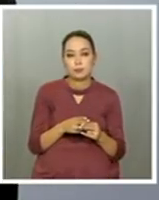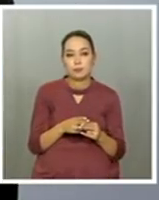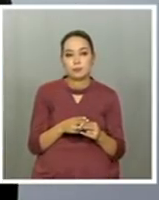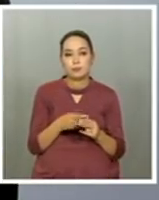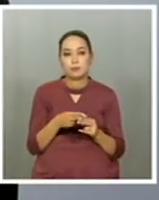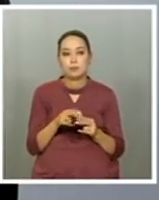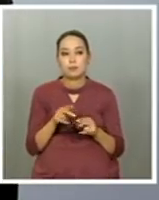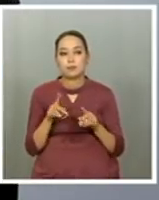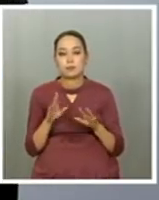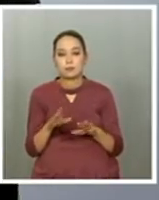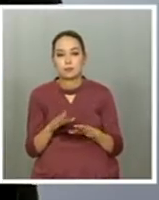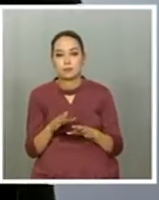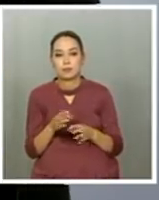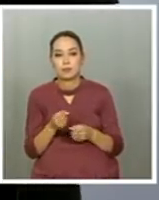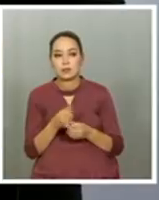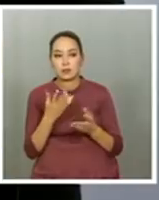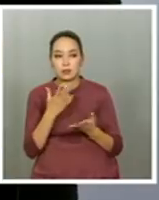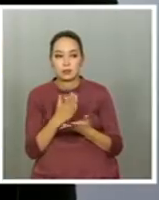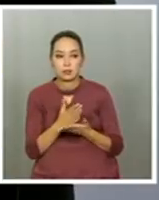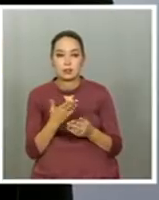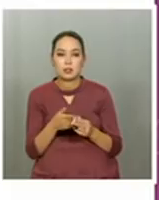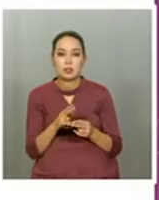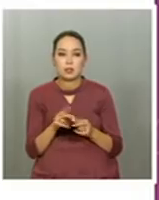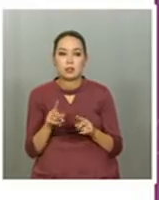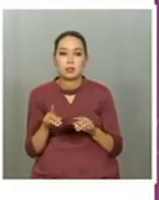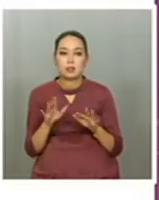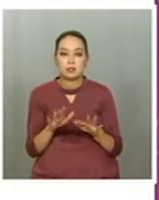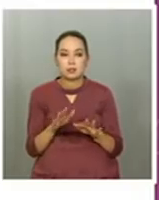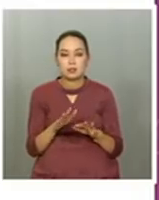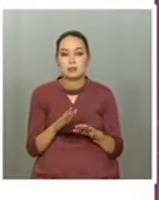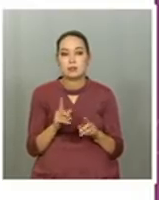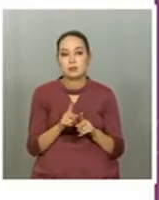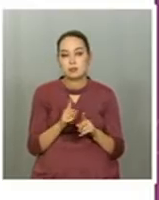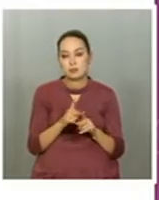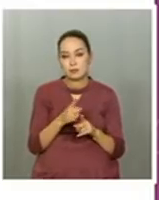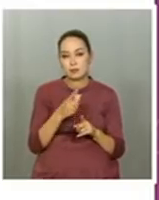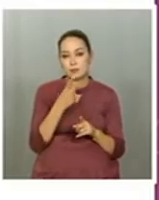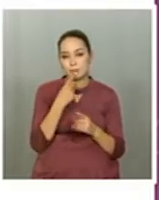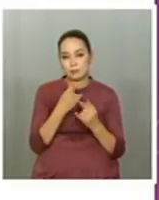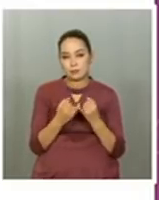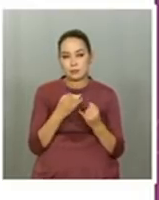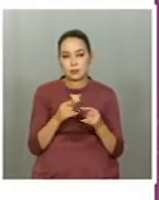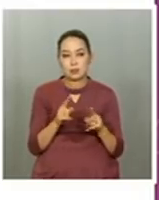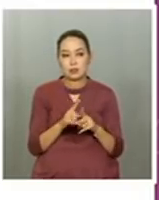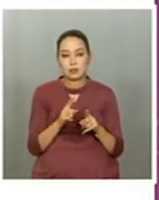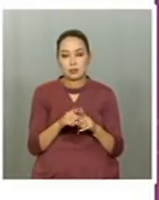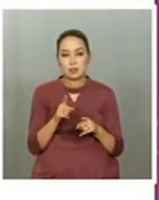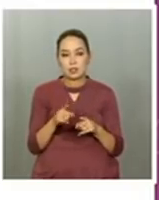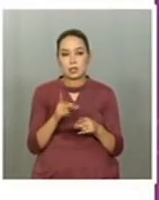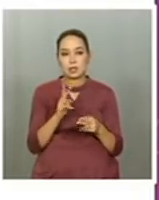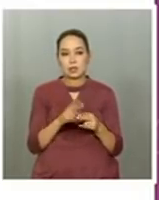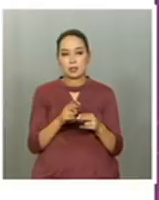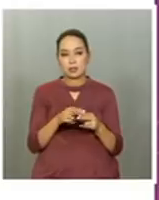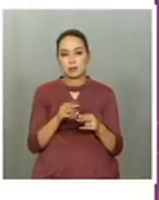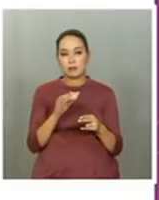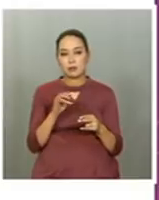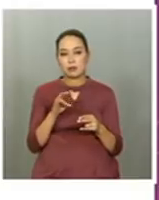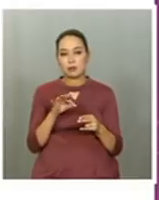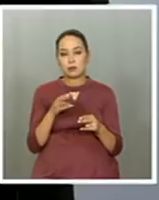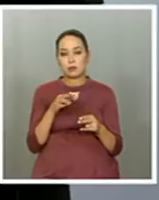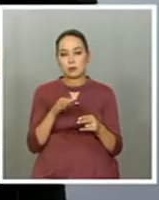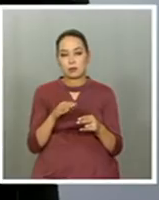түсті. Егер ауада тұратын болса, ол қызғылт тартады. Осы фенолға біз темірдің 3 валентті хлоридін